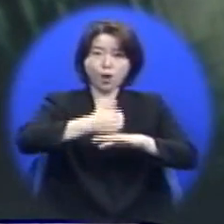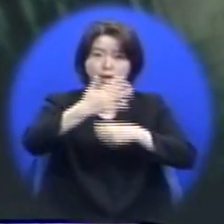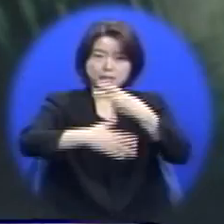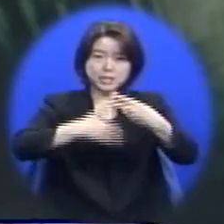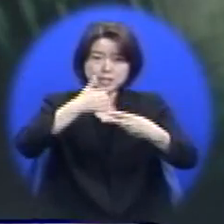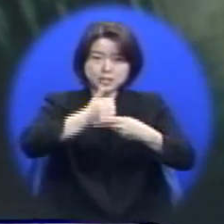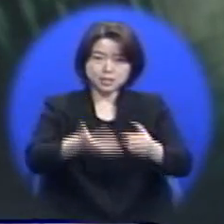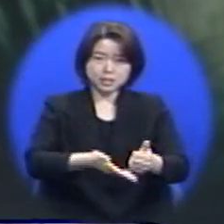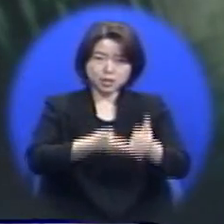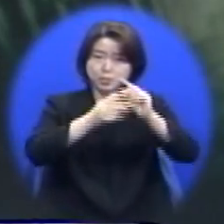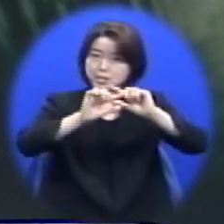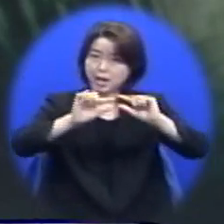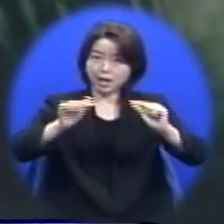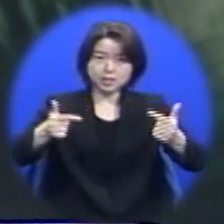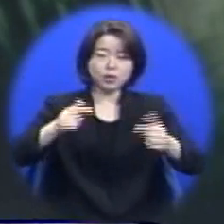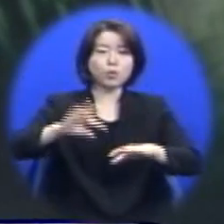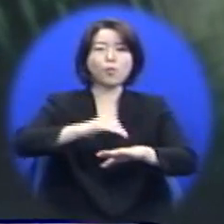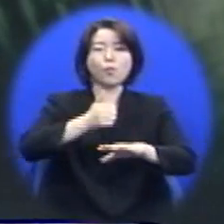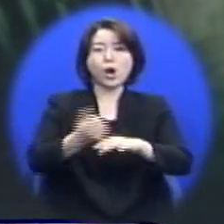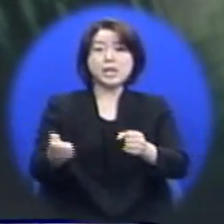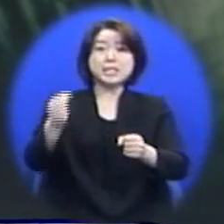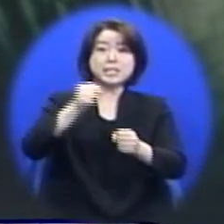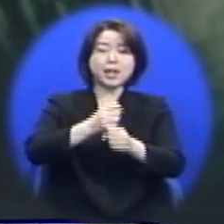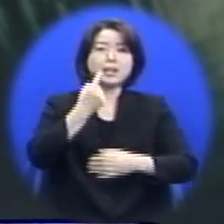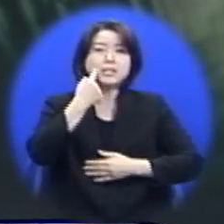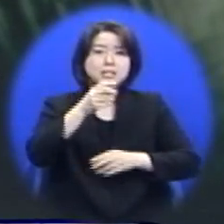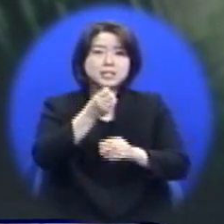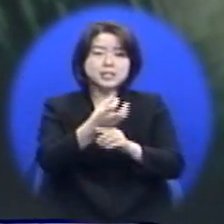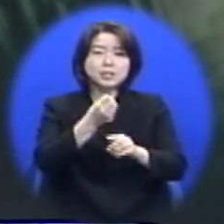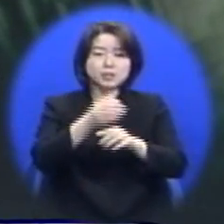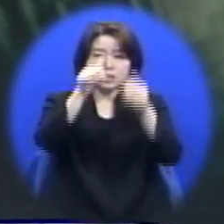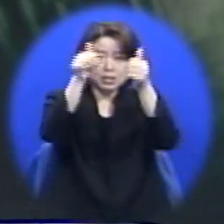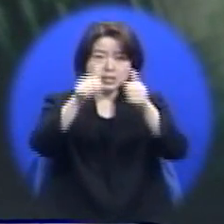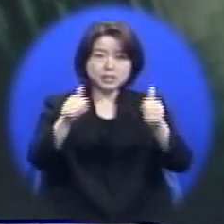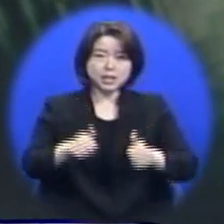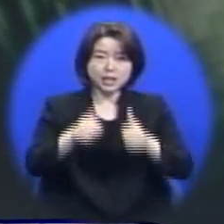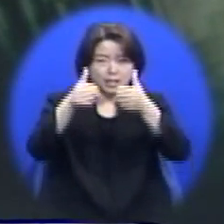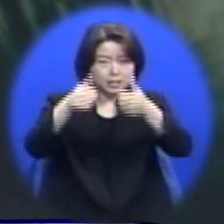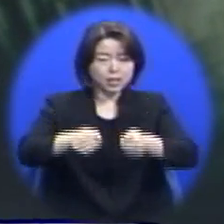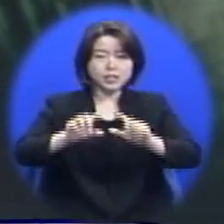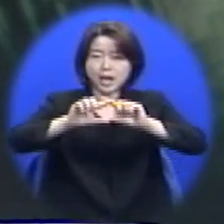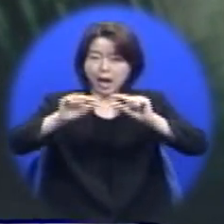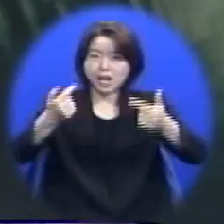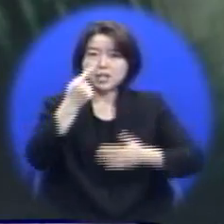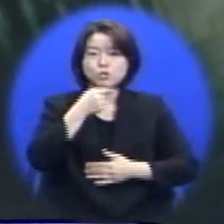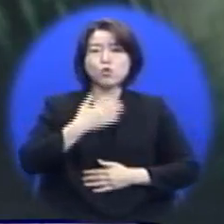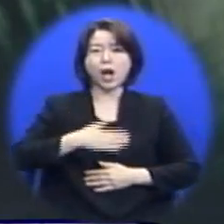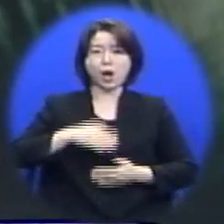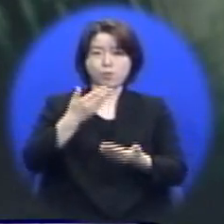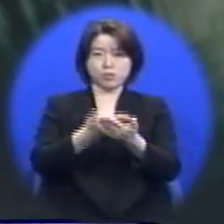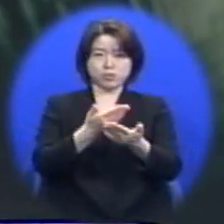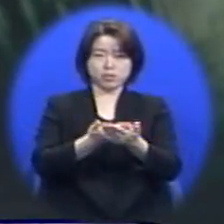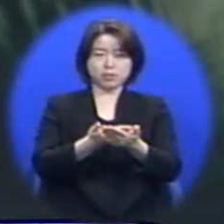신들을 섬기지도 아니하고 왕이 세우신 금신상에게 절하지도 아니할 줄을 아옵소서.